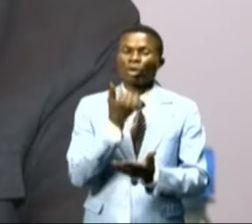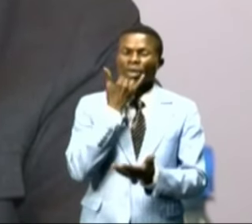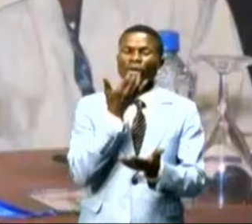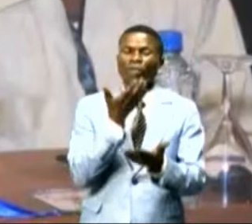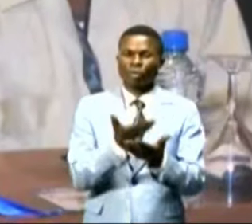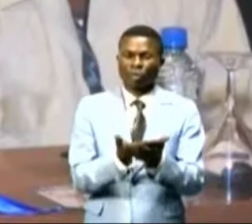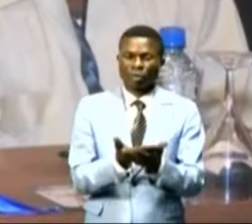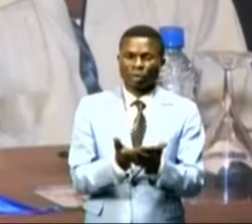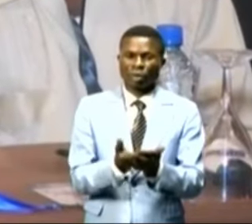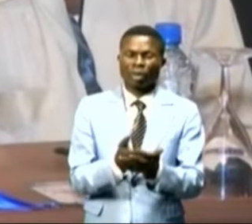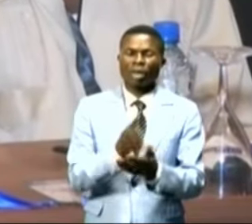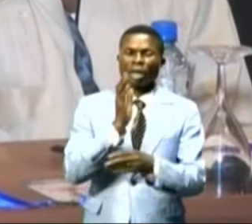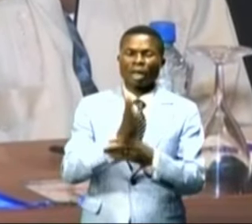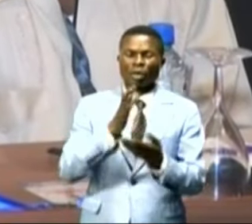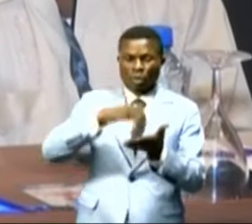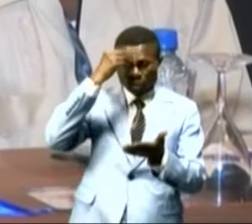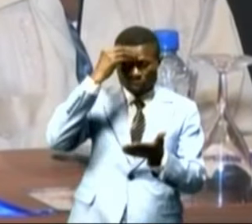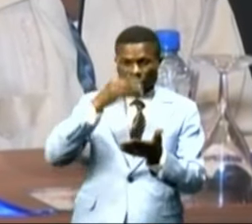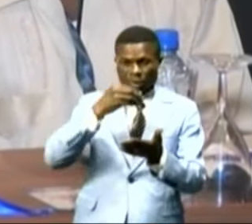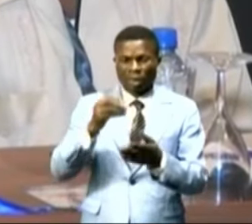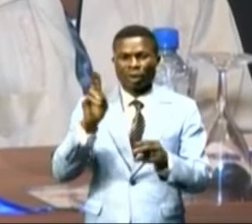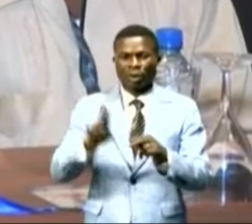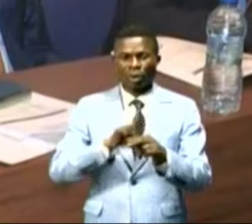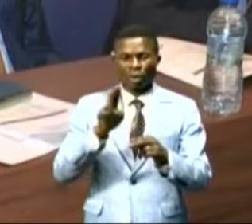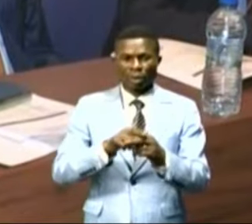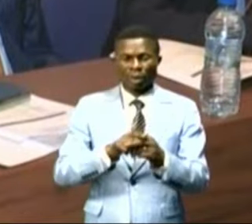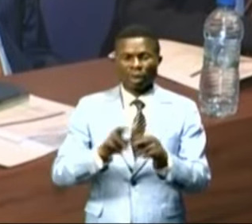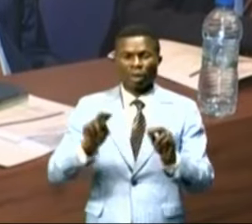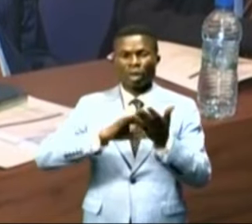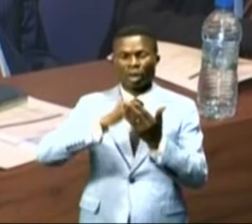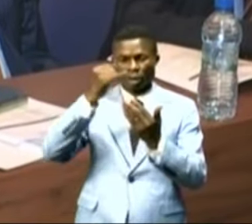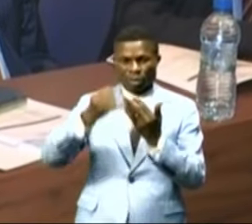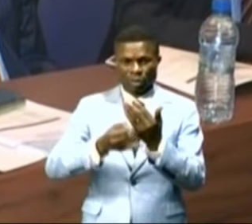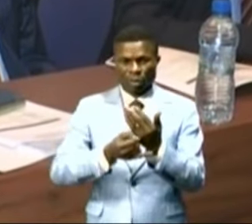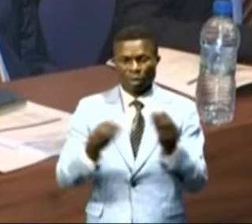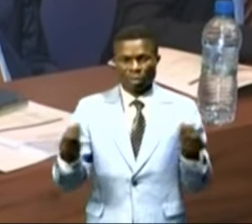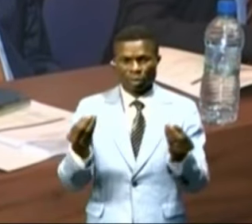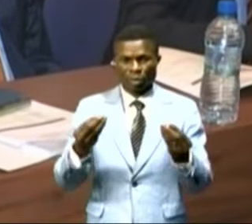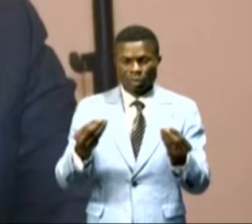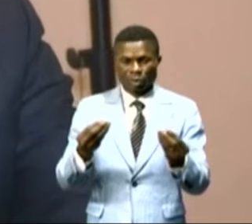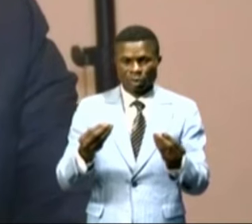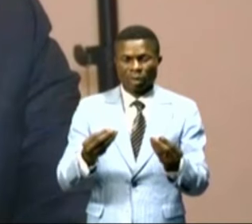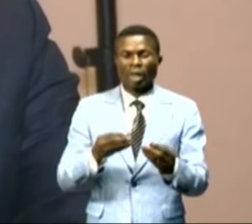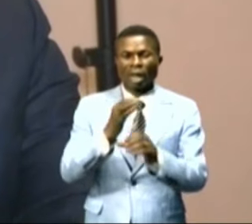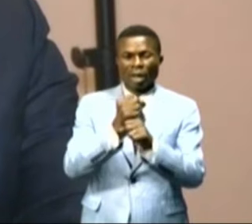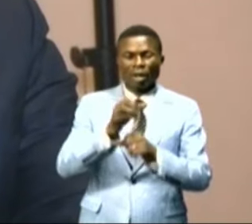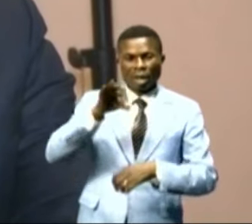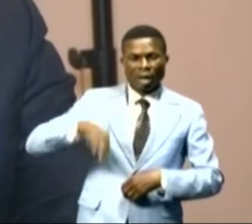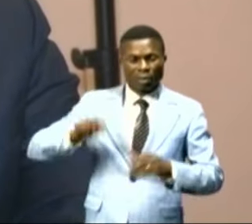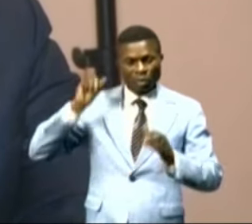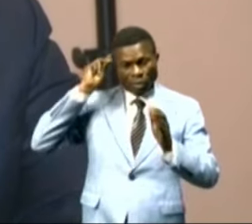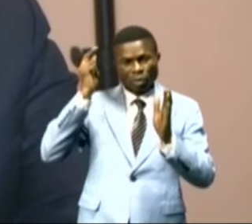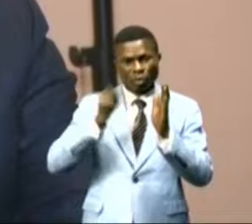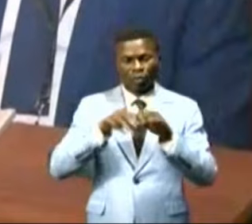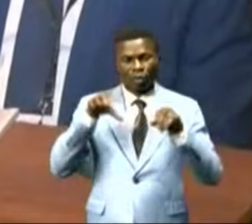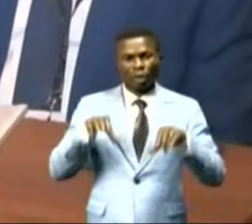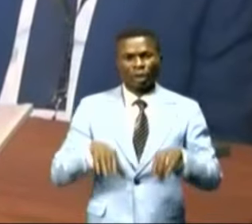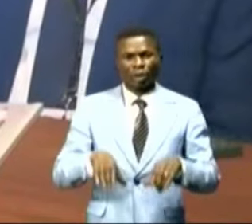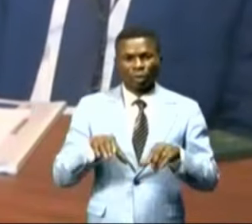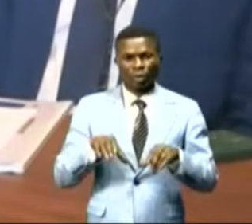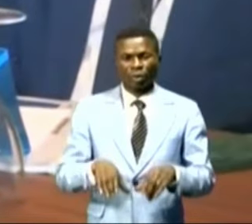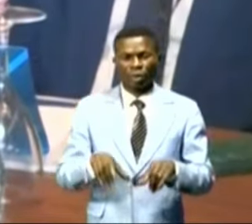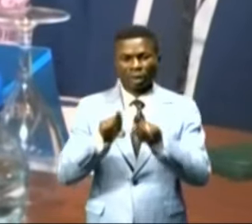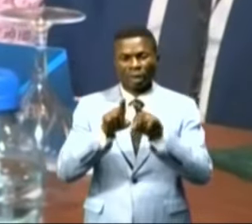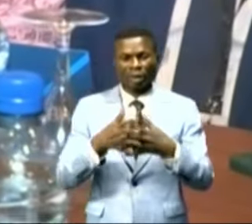les leçons apprises de la mise en œuvre du PADEMPME afin d'en faire profiter au gouvernement de la RDC et